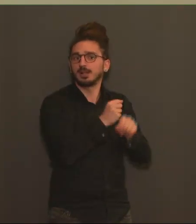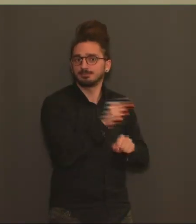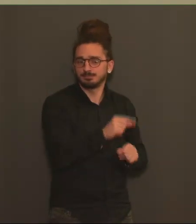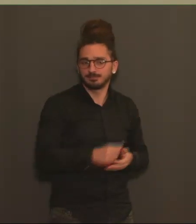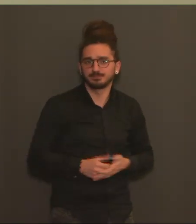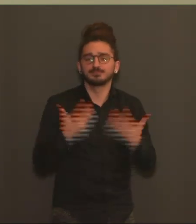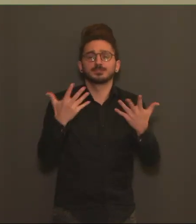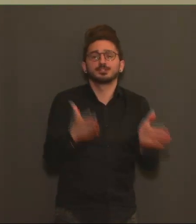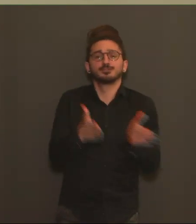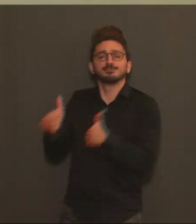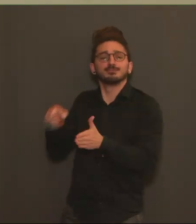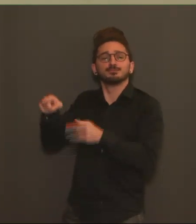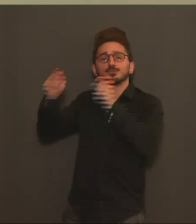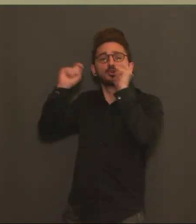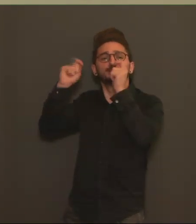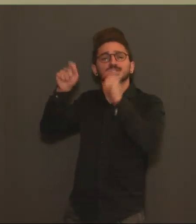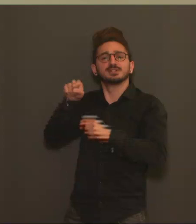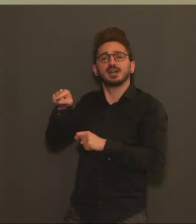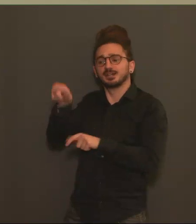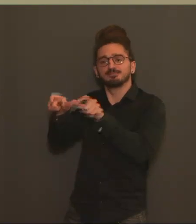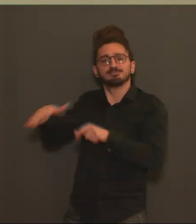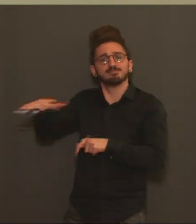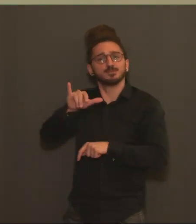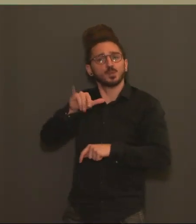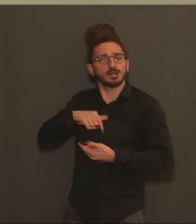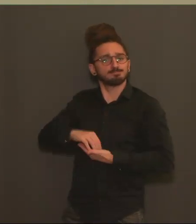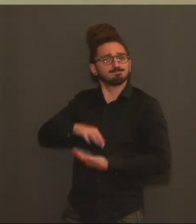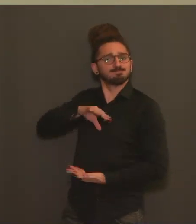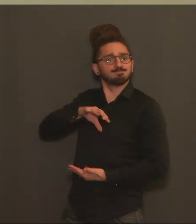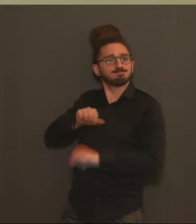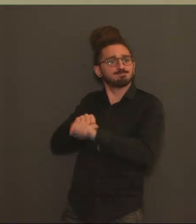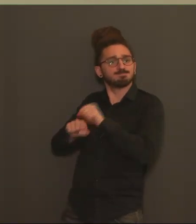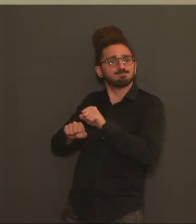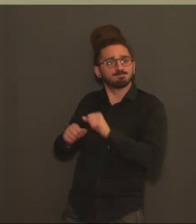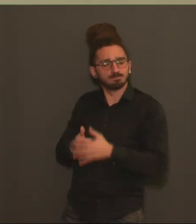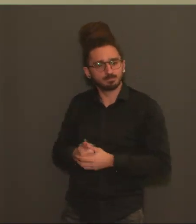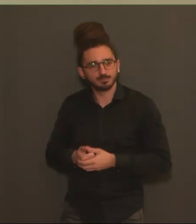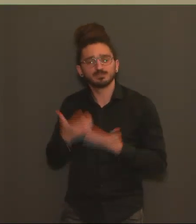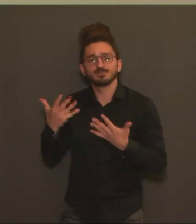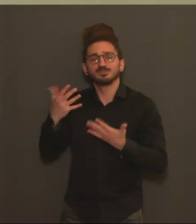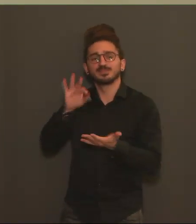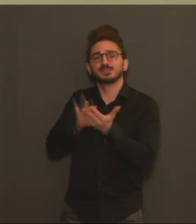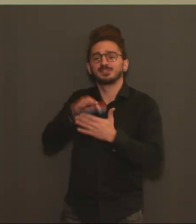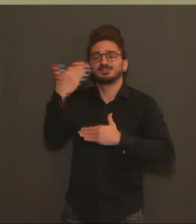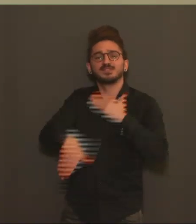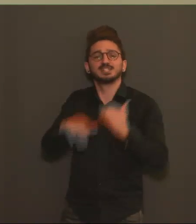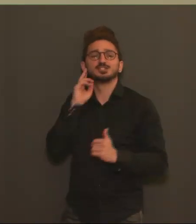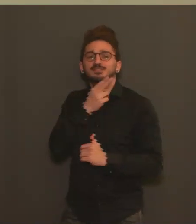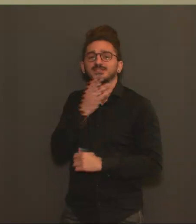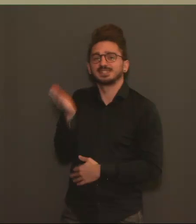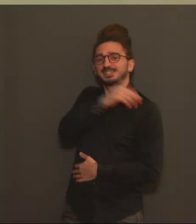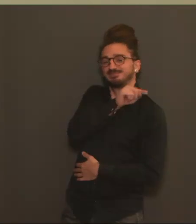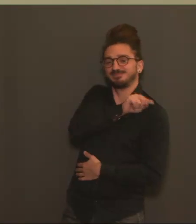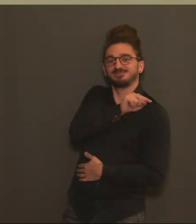des dosages d'anticorps qui nous montrent que fin janvier, donc de manière très récente, 24%